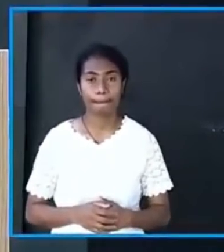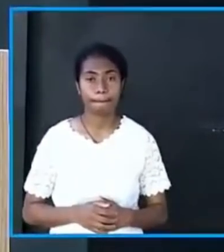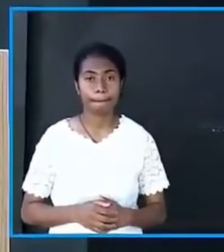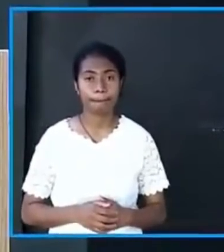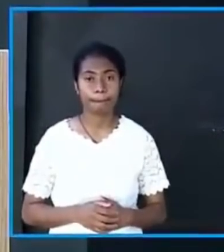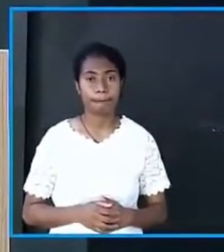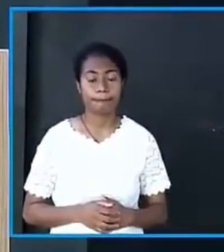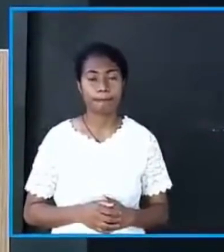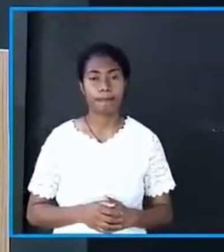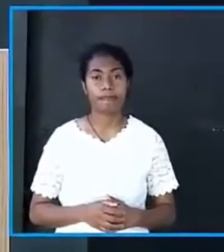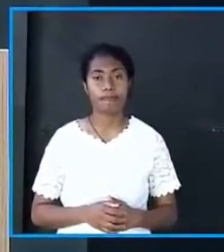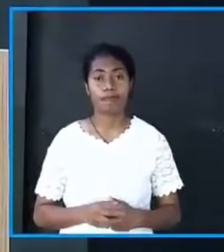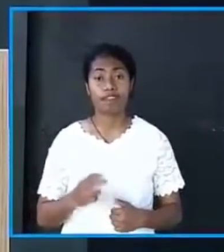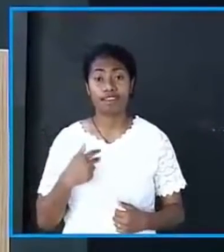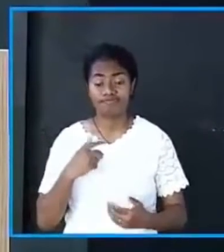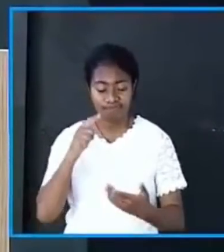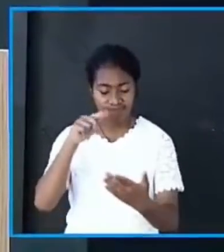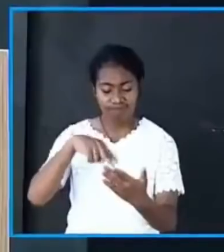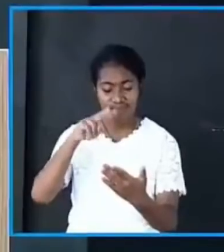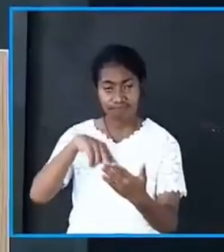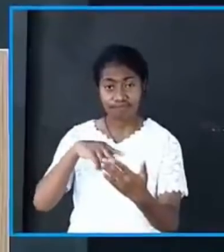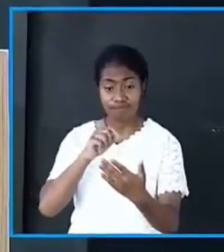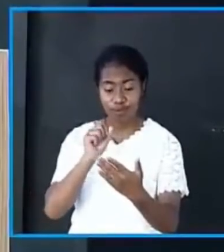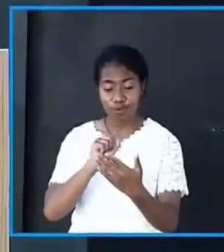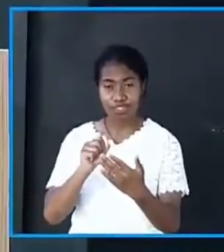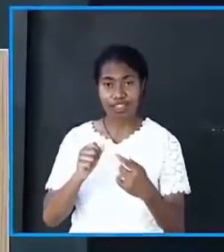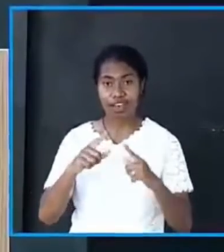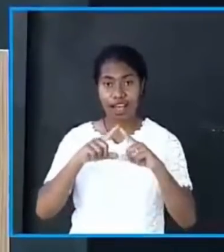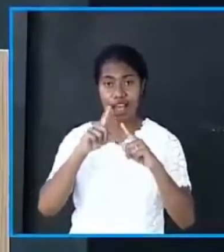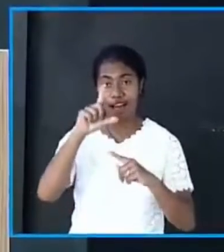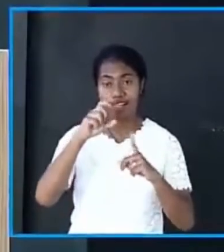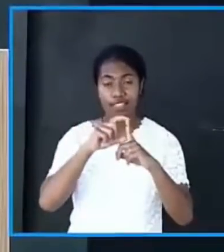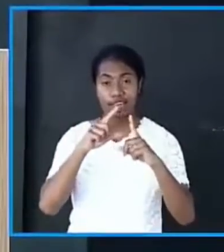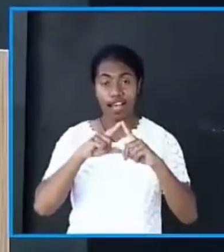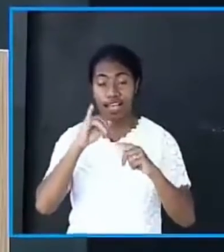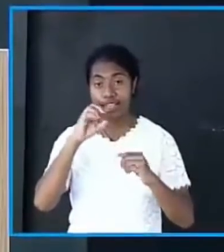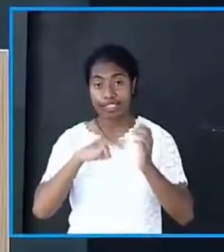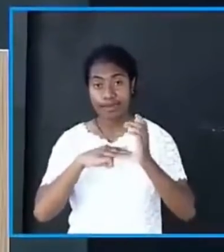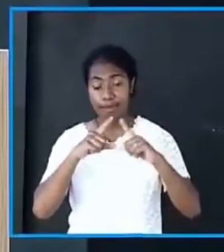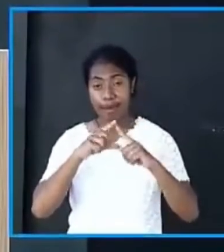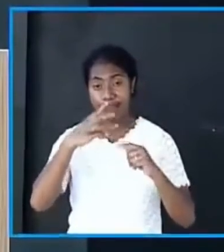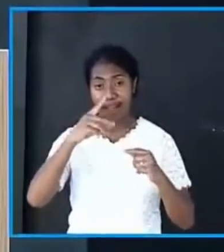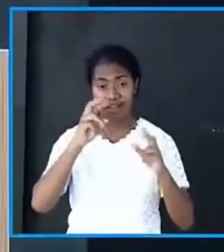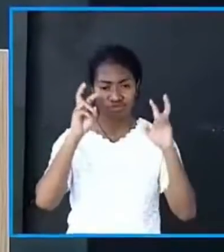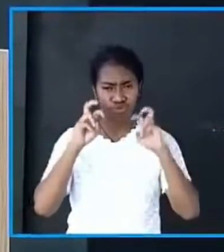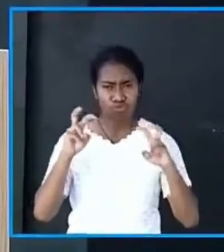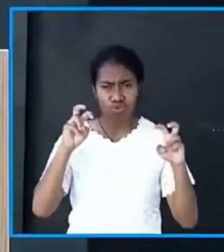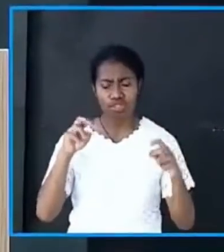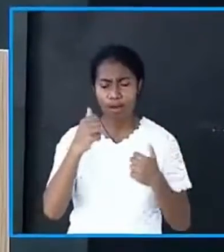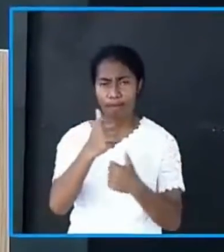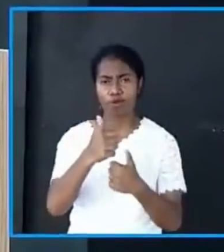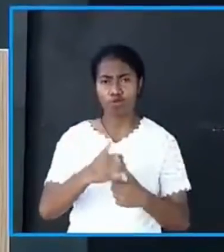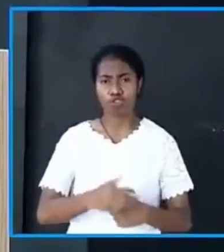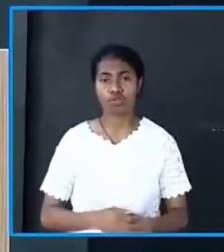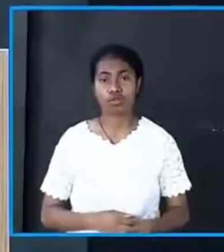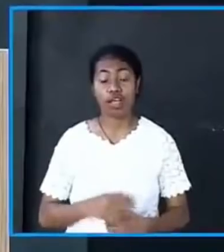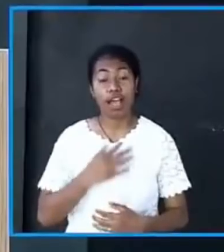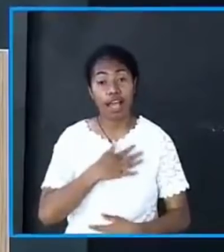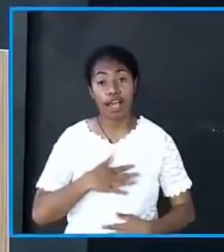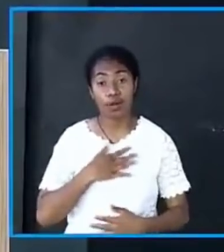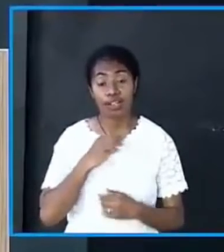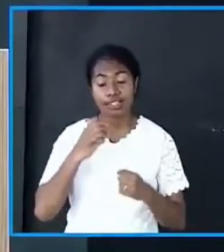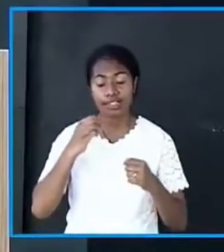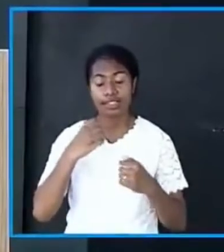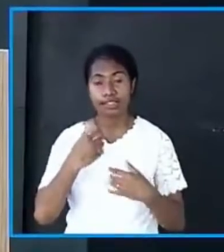Hai saya baca tulisan under Ismail judulnya bagus hewan sebagai kawan